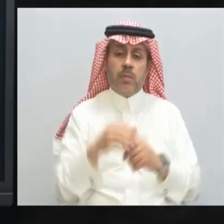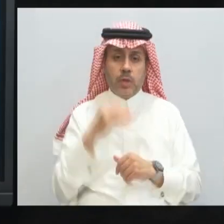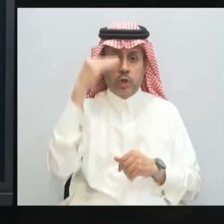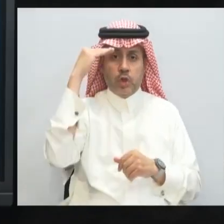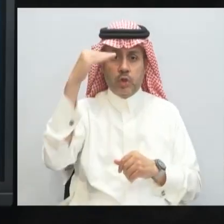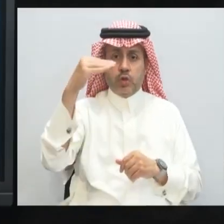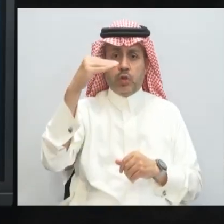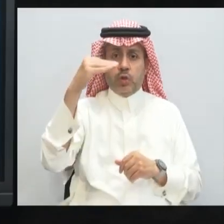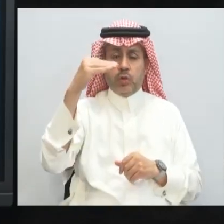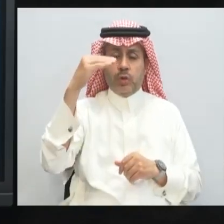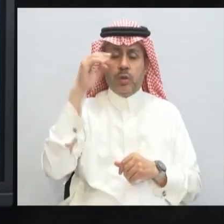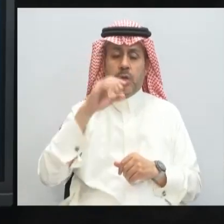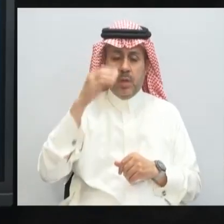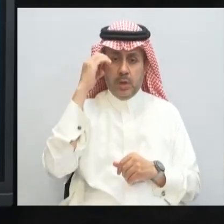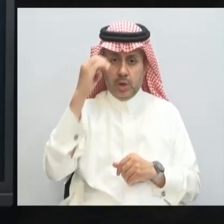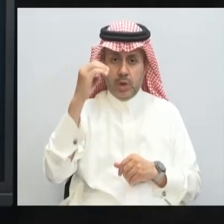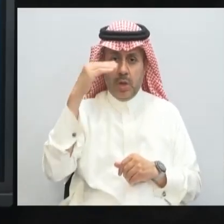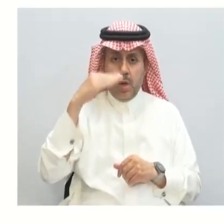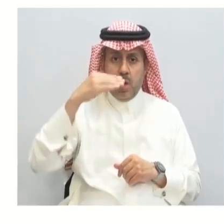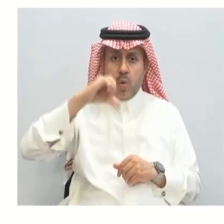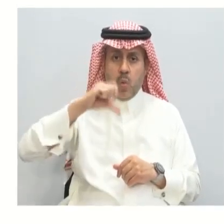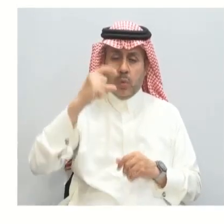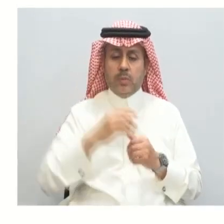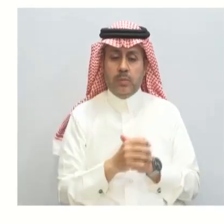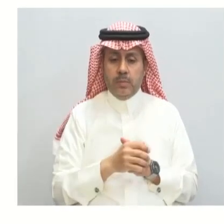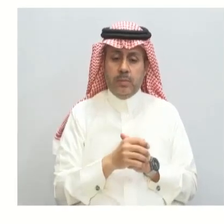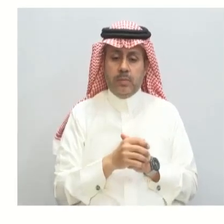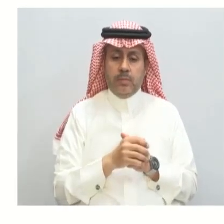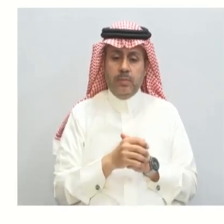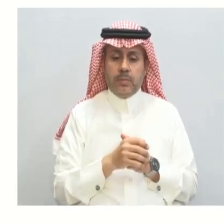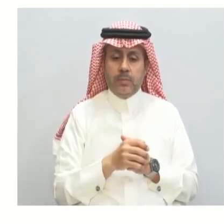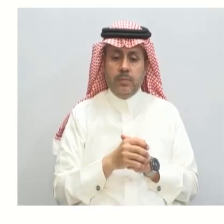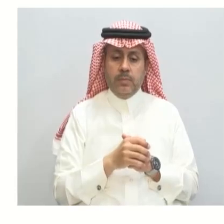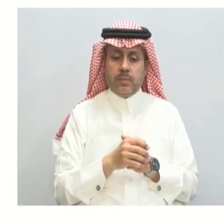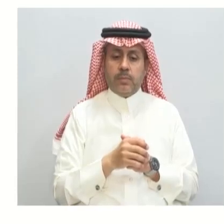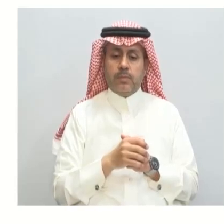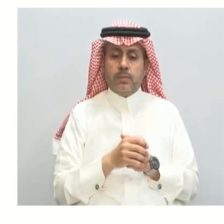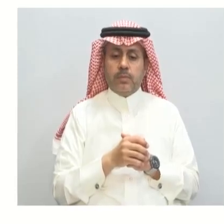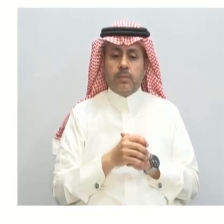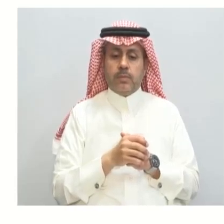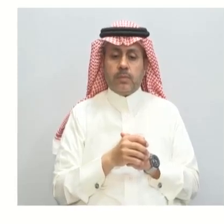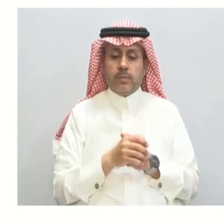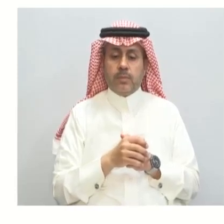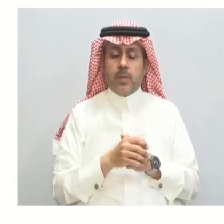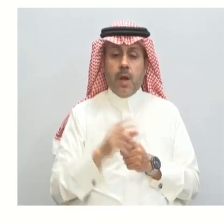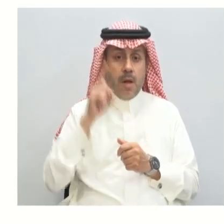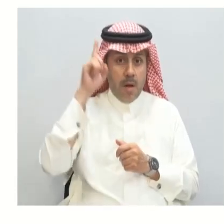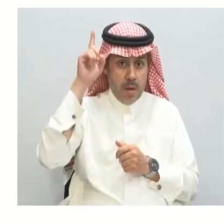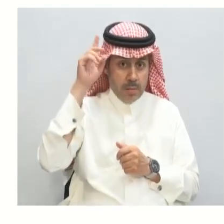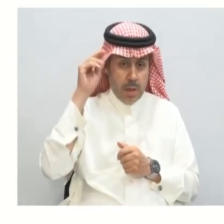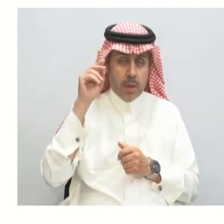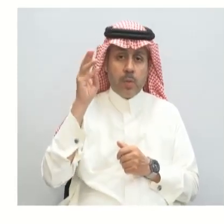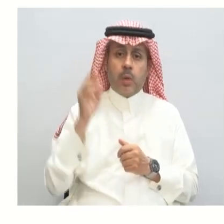والبعد عن معصيته سبحانه فجاءت الايه بعد ذلك وانه على ذلك لشهيد اي ان الله عز